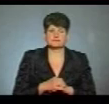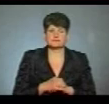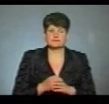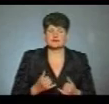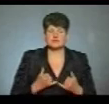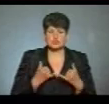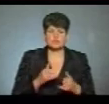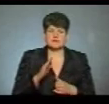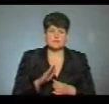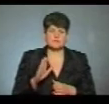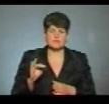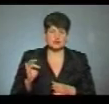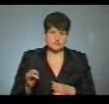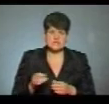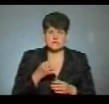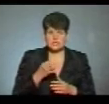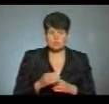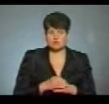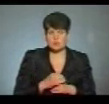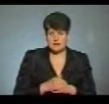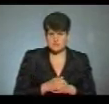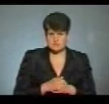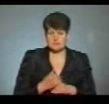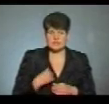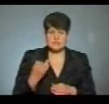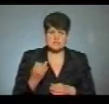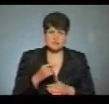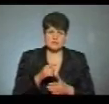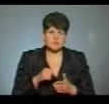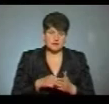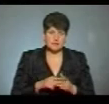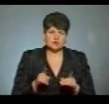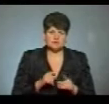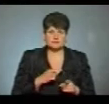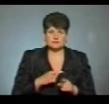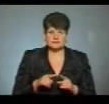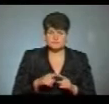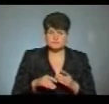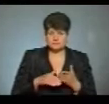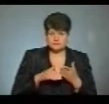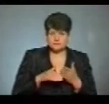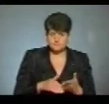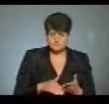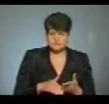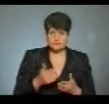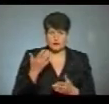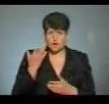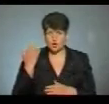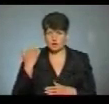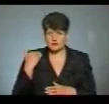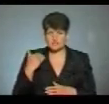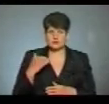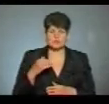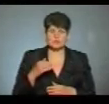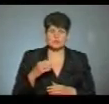Шановний Віктор Вікторович, скажіть, будь ласка, мене цікавить запитання щодо екстреної медичної допомоги колишньої